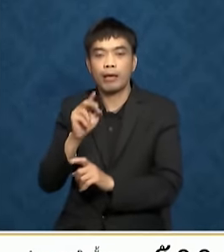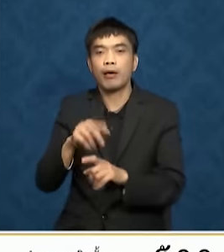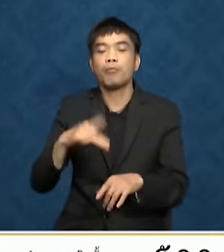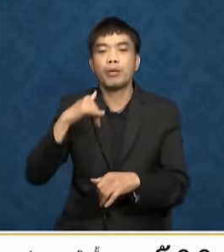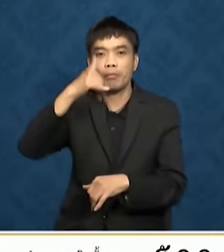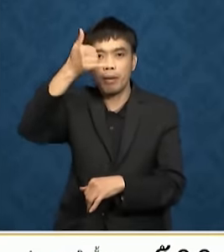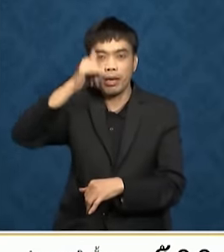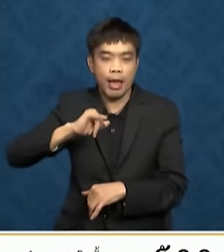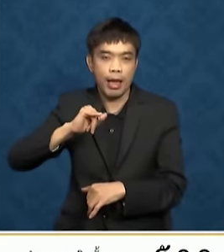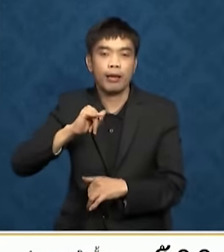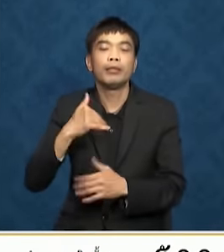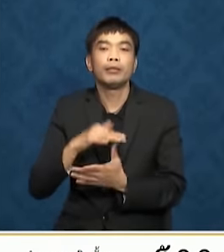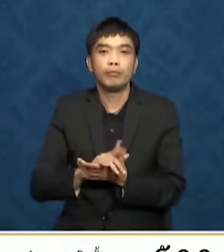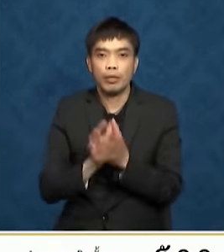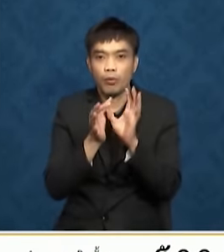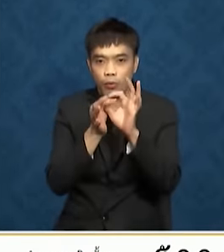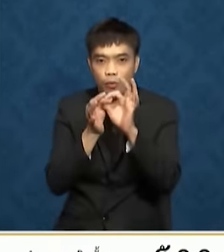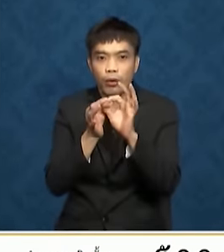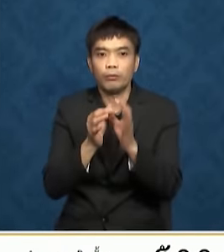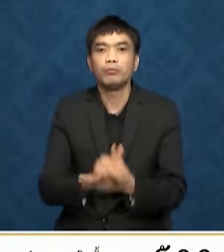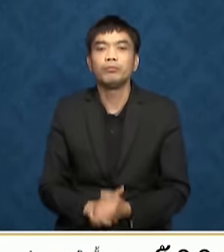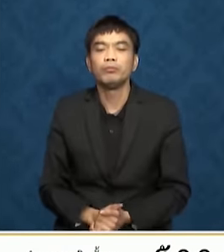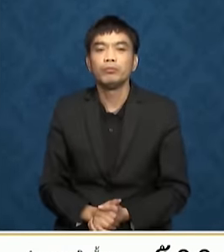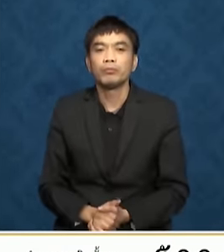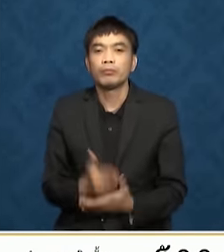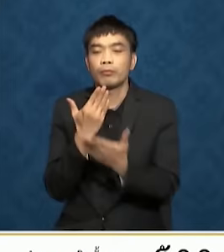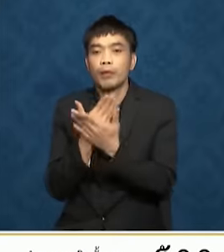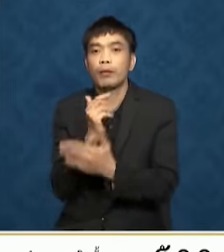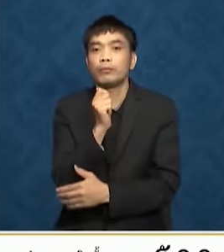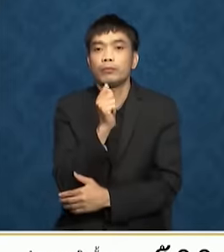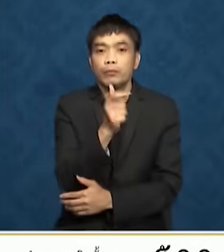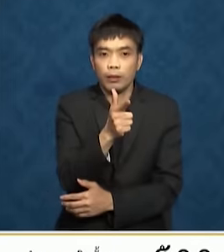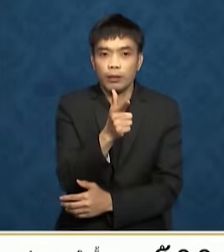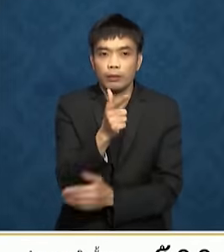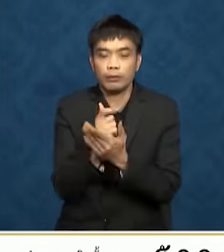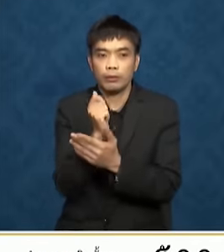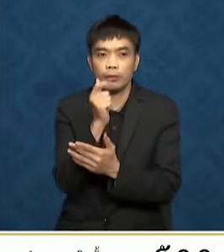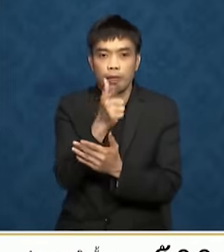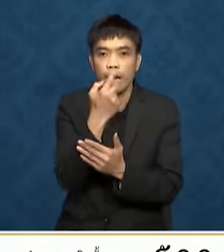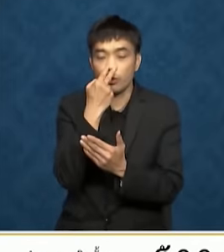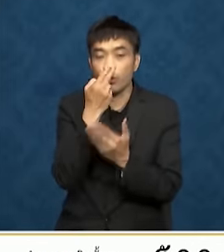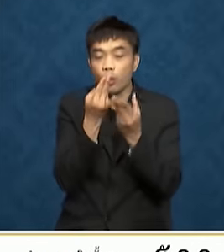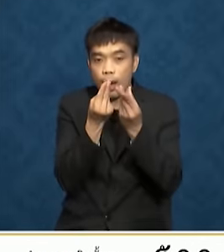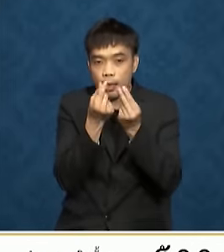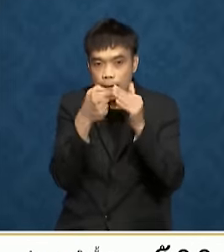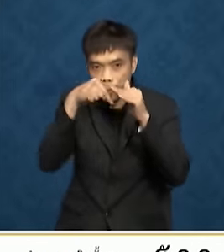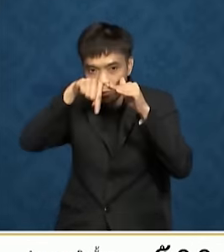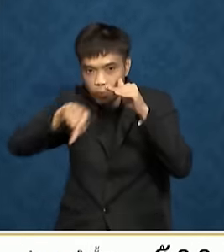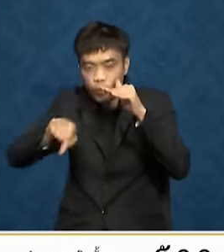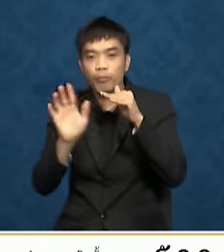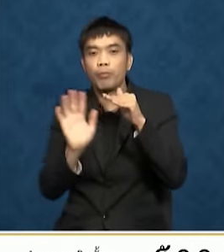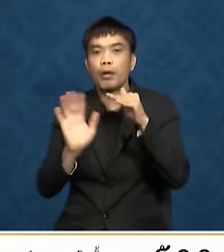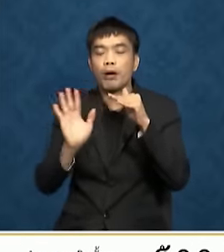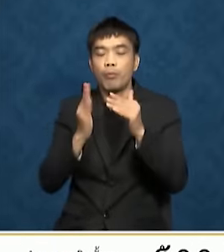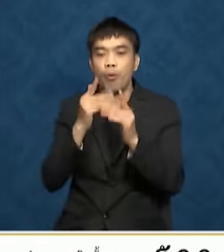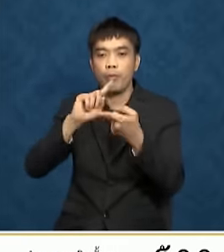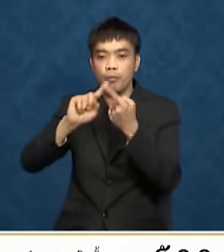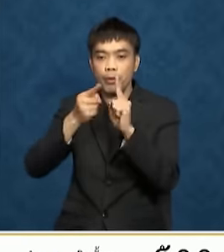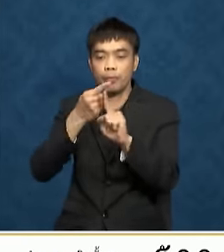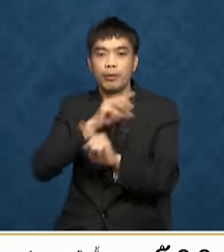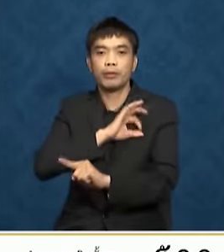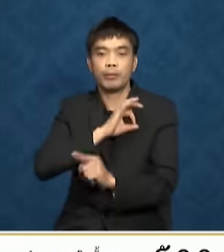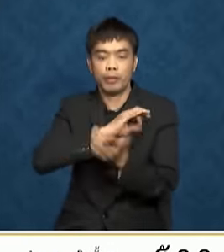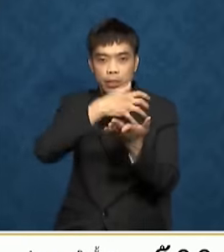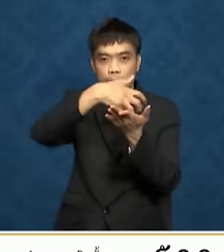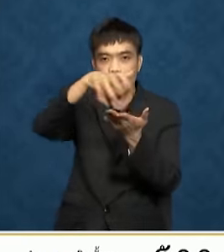กันในส่วนของรายจ่ายนะครับก็คิดว่าผมคงไม่ลงรายละเอียดมากเนื่องจากว่าเพื่อนสมาชิกก็ได้พูด